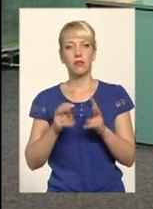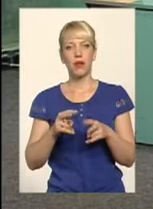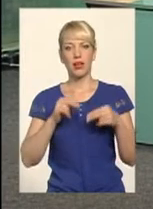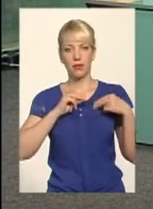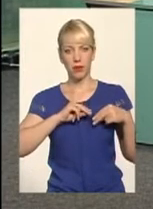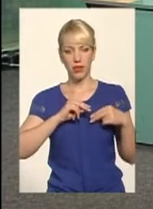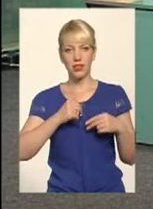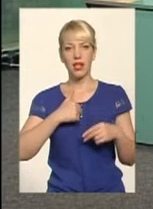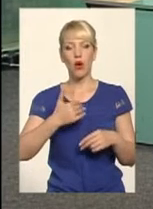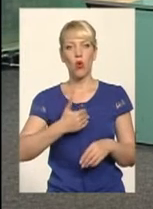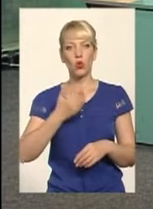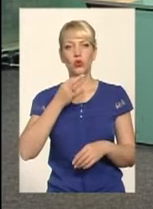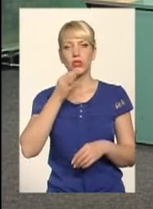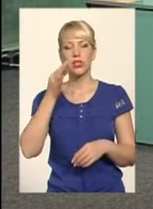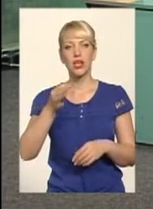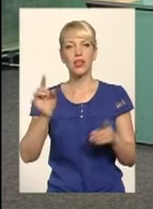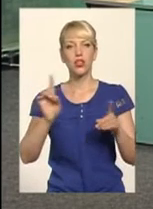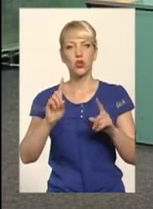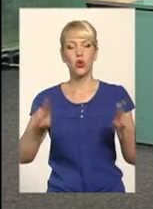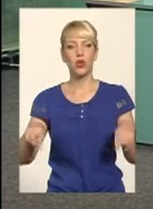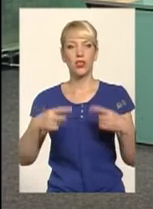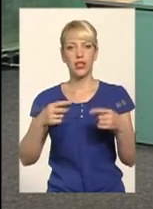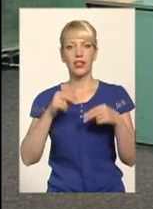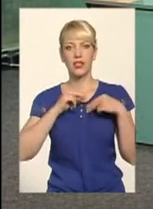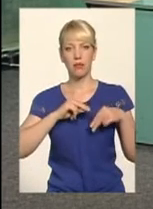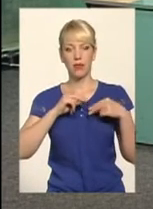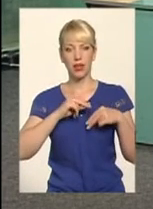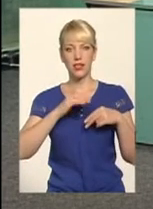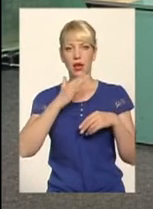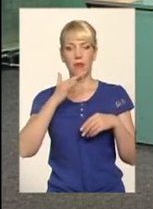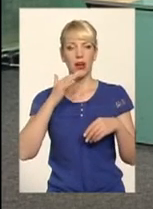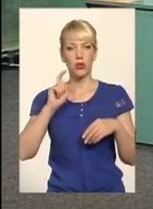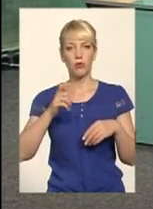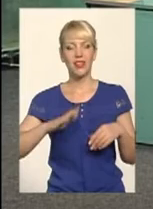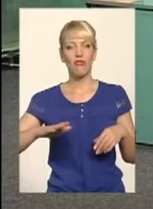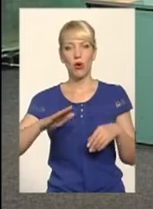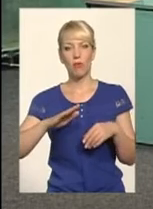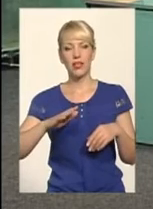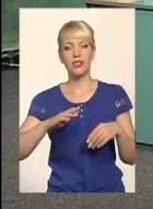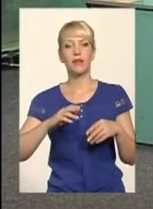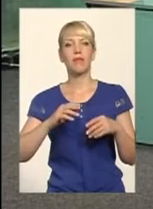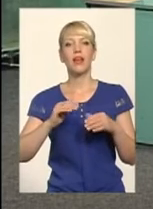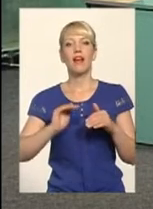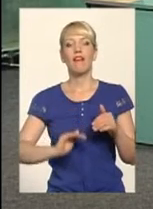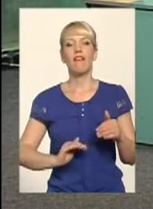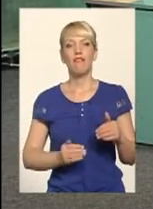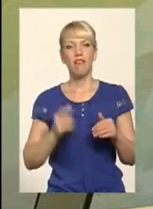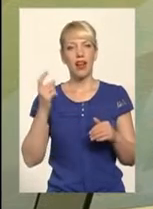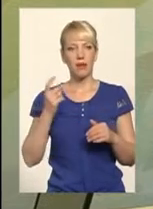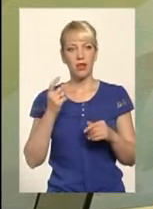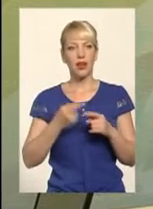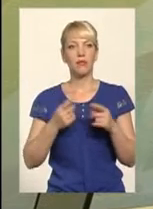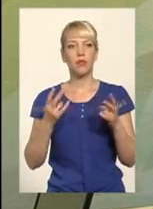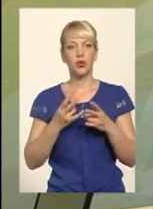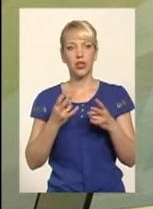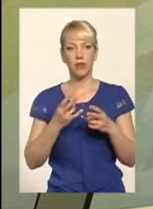сказати, що сьогодні в організації праці багатьом, напевно, європейським фермерам треба навчитися, тому що в підприємствах є сьогодні